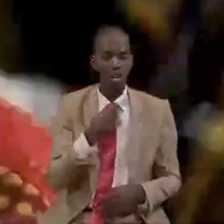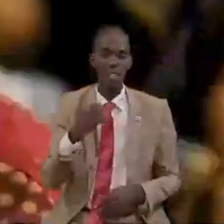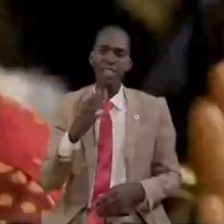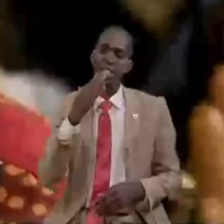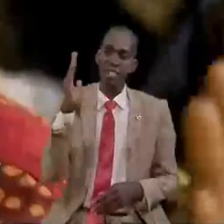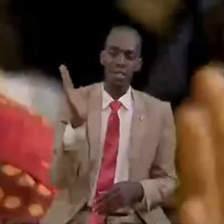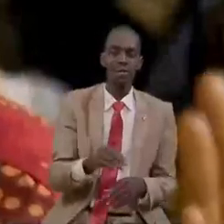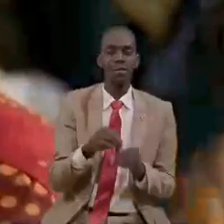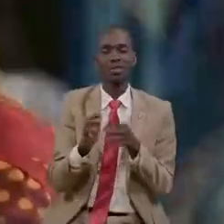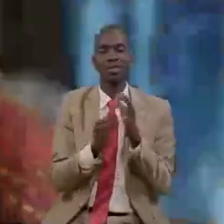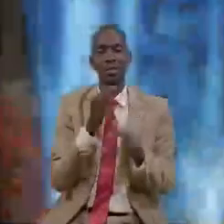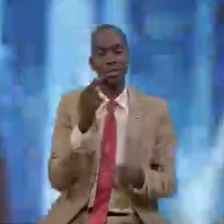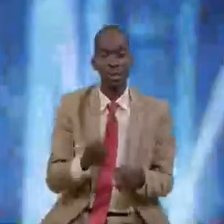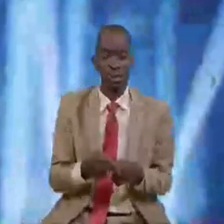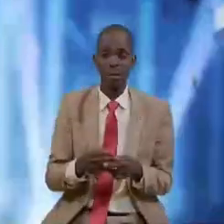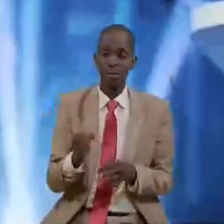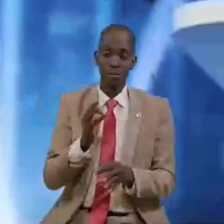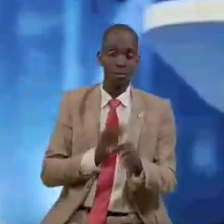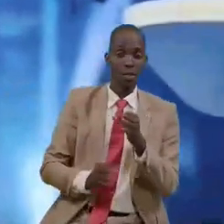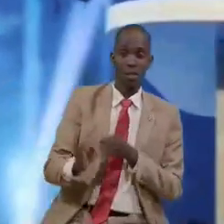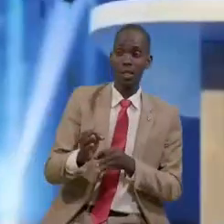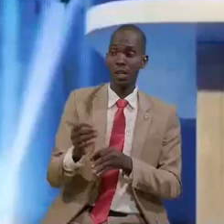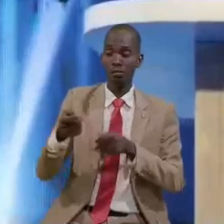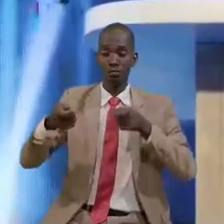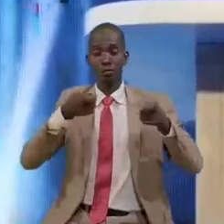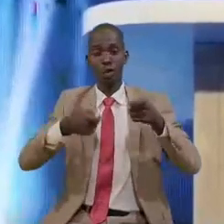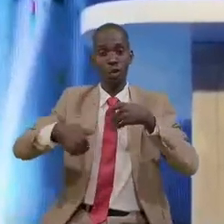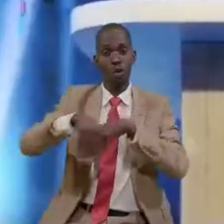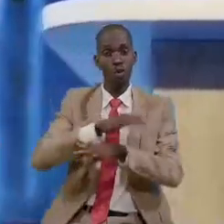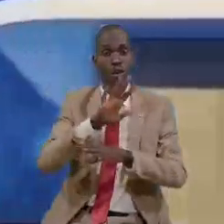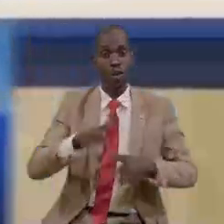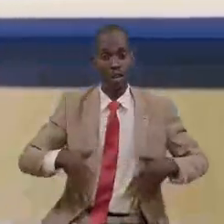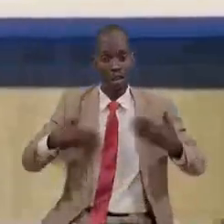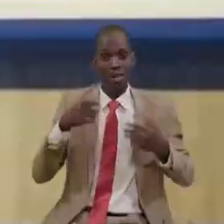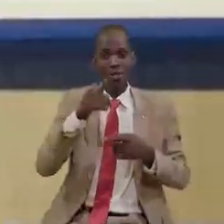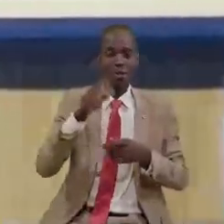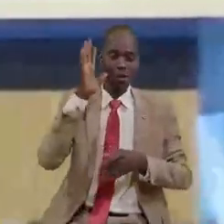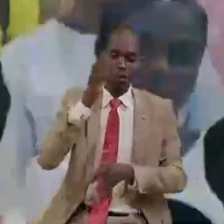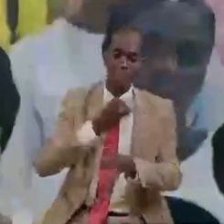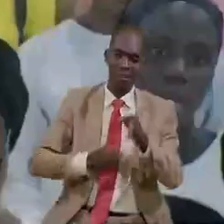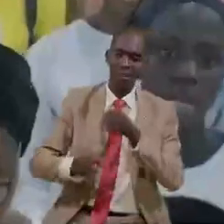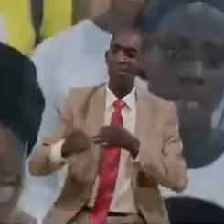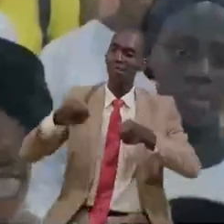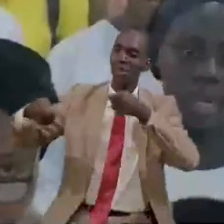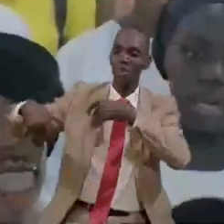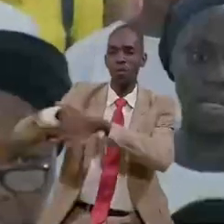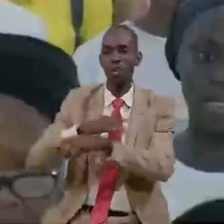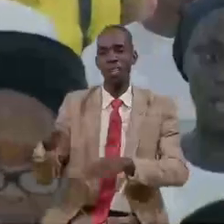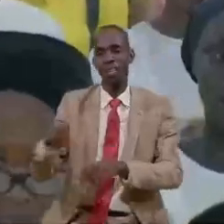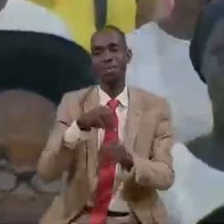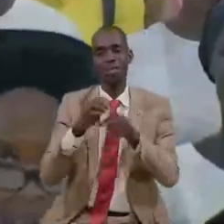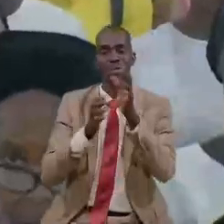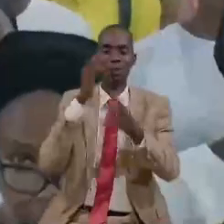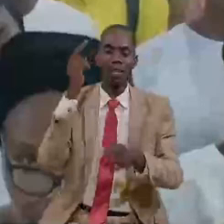mal. Au lieu qu'il règne sur votre vie, vous allez régner sur eux.